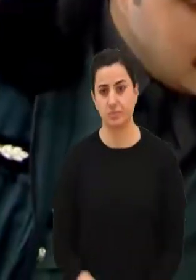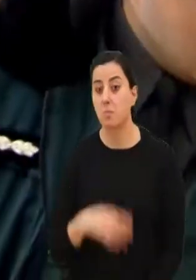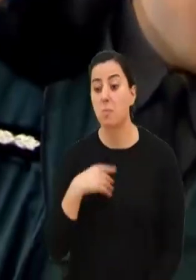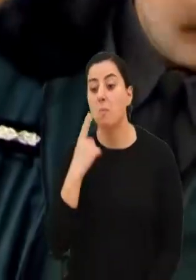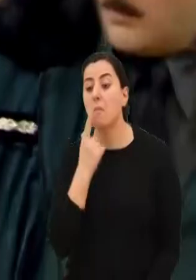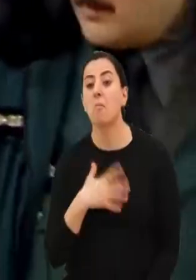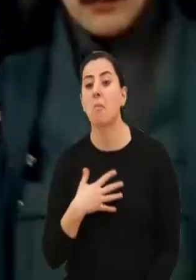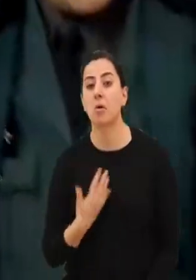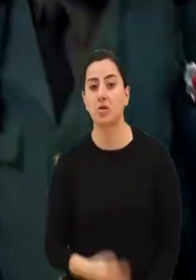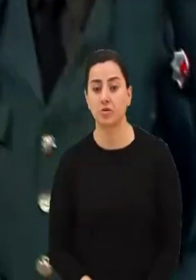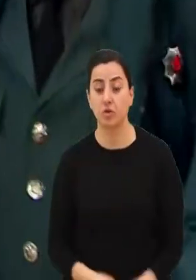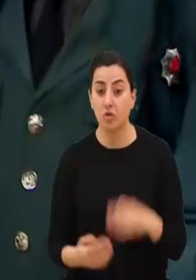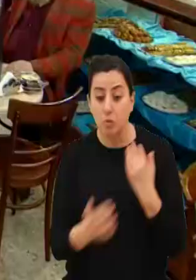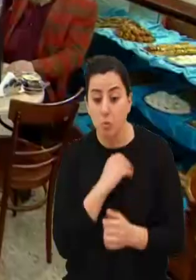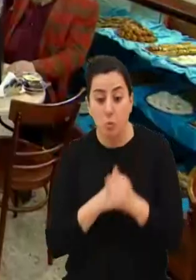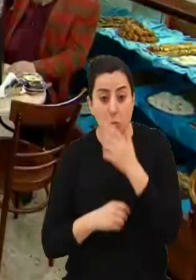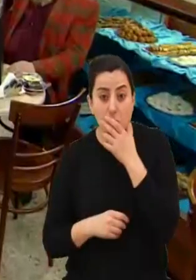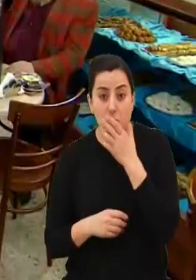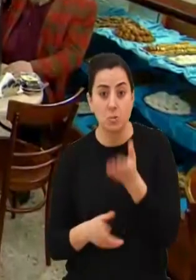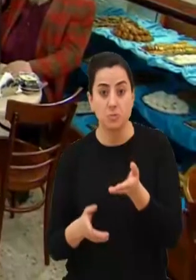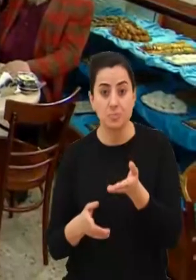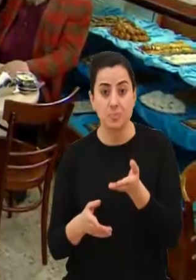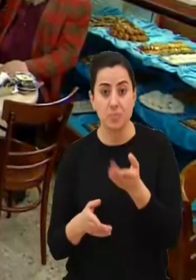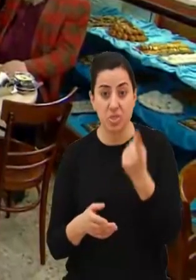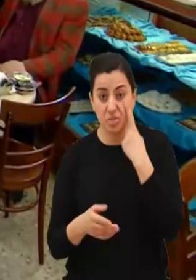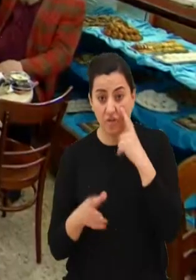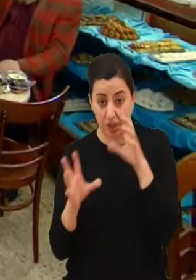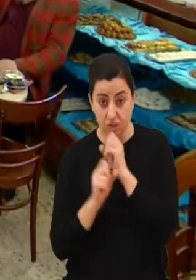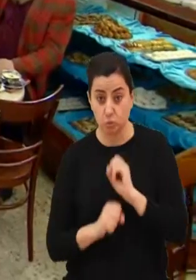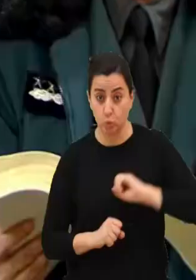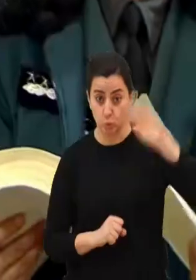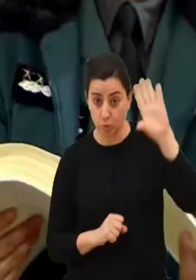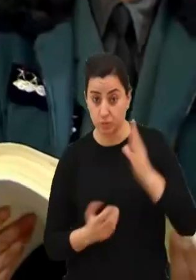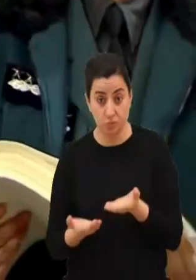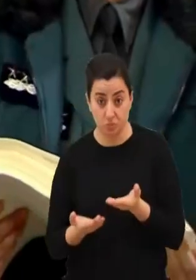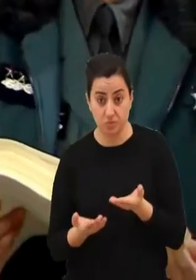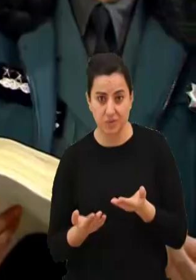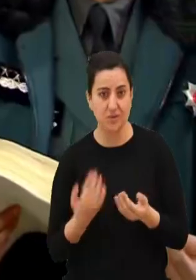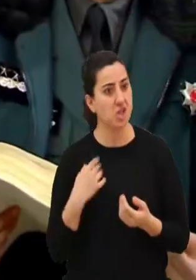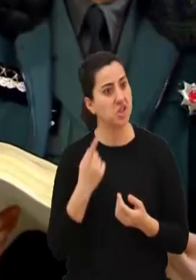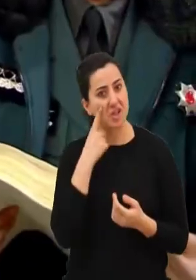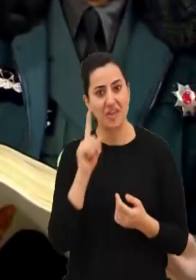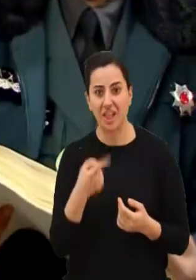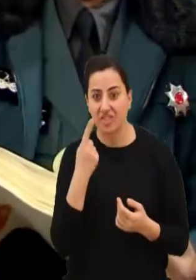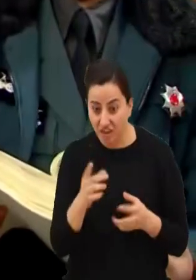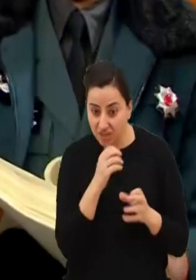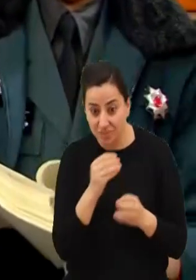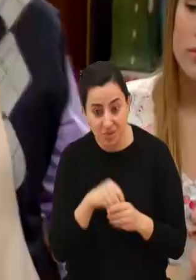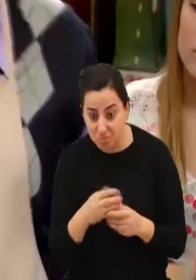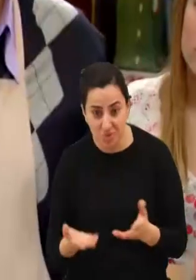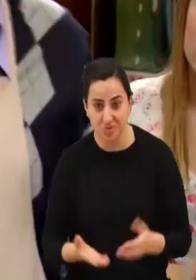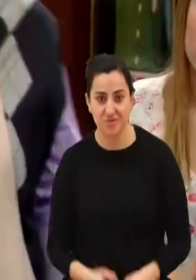bakayım hele. Vay anam, vay anam. Bu devlet sırrı mı? Ya ben hayatımda ilk defa devlet sırrı göreceğim. Ne kadar